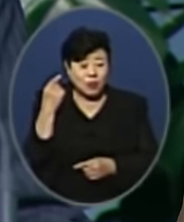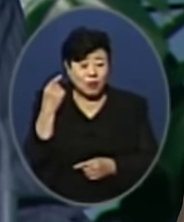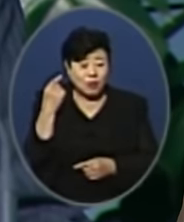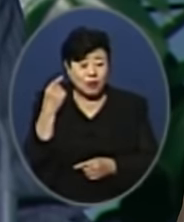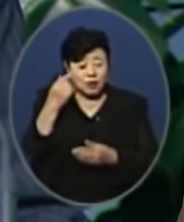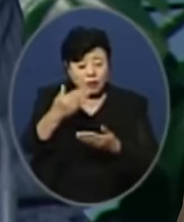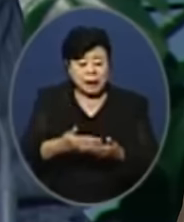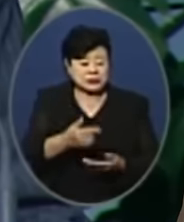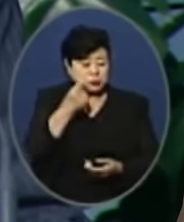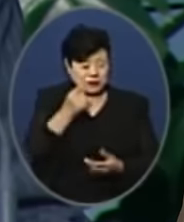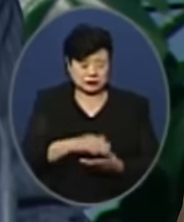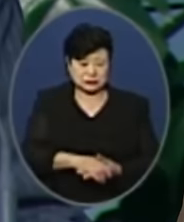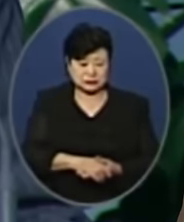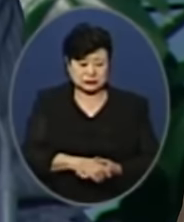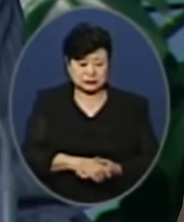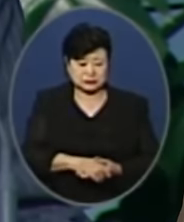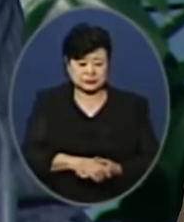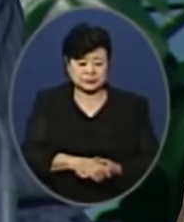도저히 받아들일 수가 없습니다.